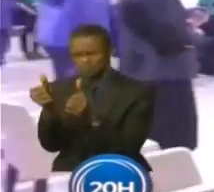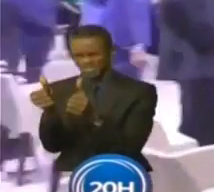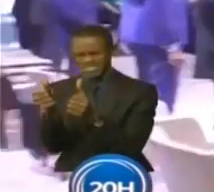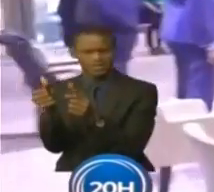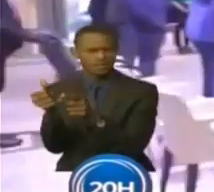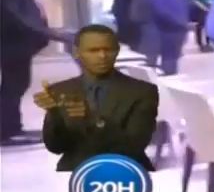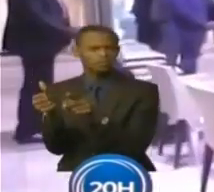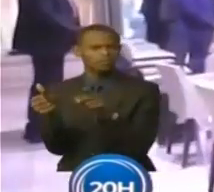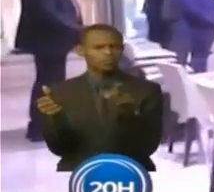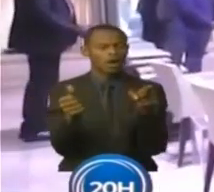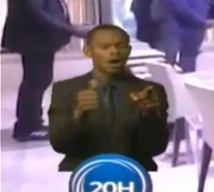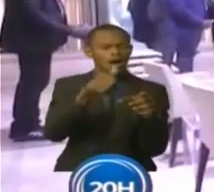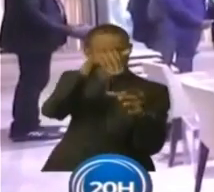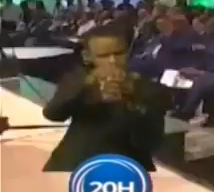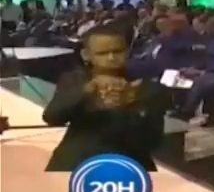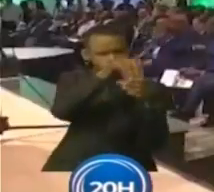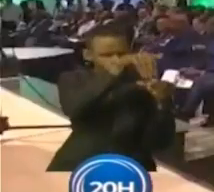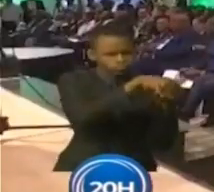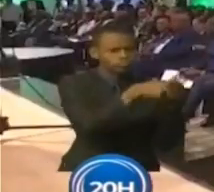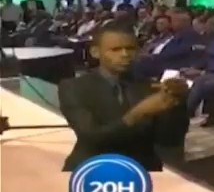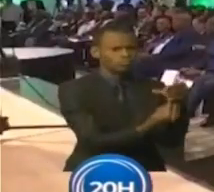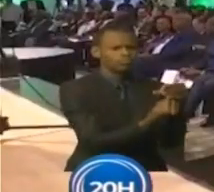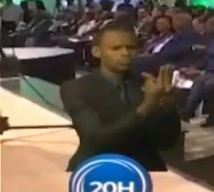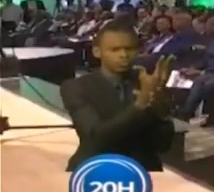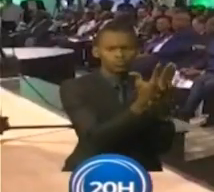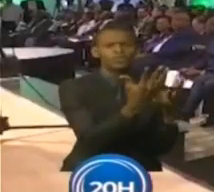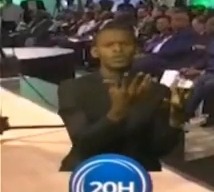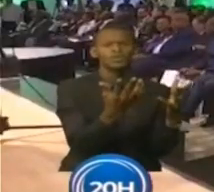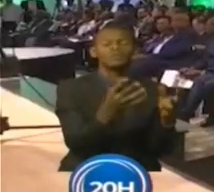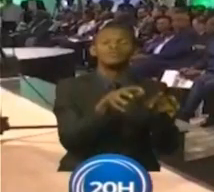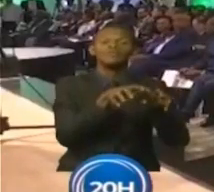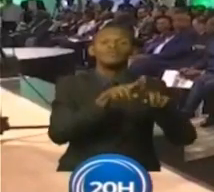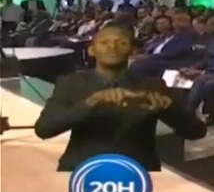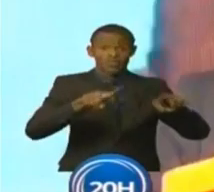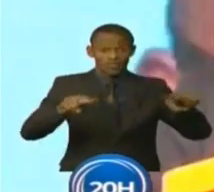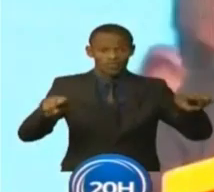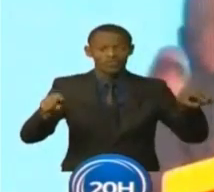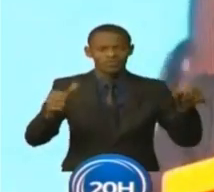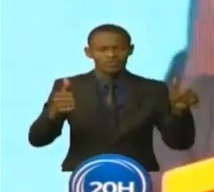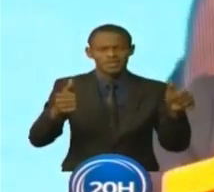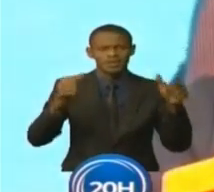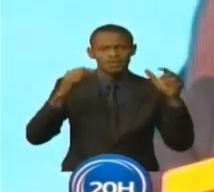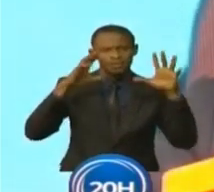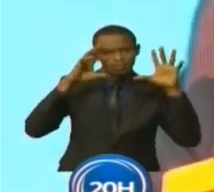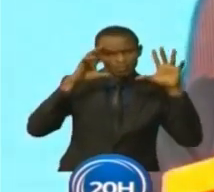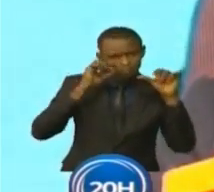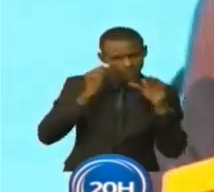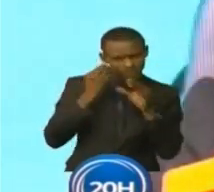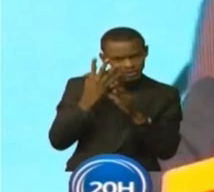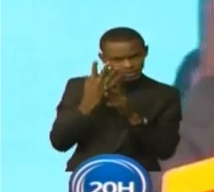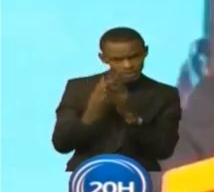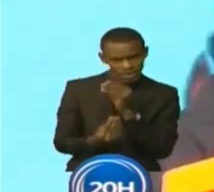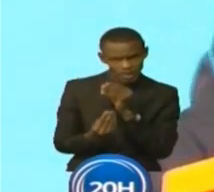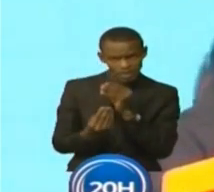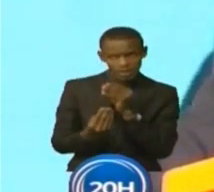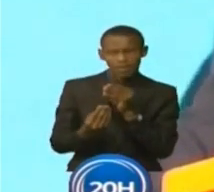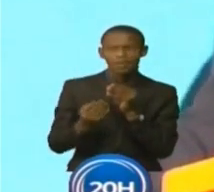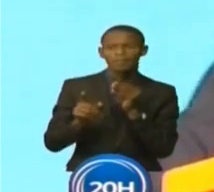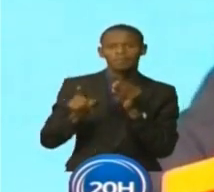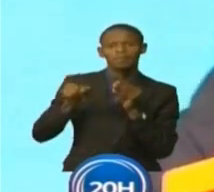Jean-Michel Samalou-Kondé Kyenge, représentant du chef de l'État Félix-Antoine Tshisekedi Tshilombo, a lancé les travaux du